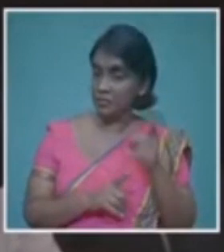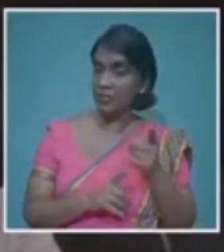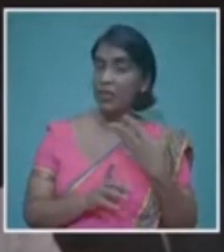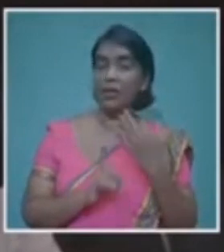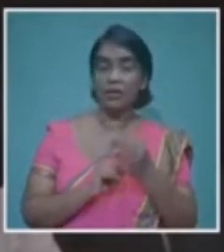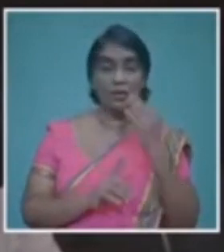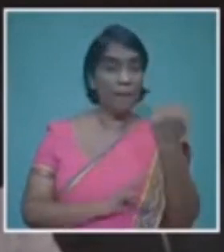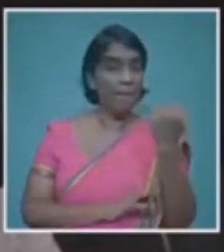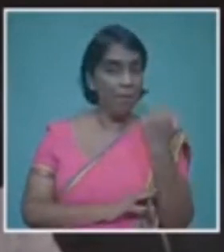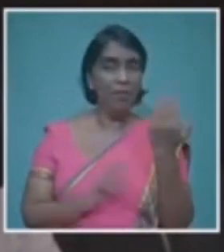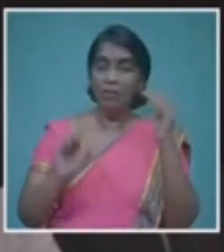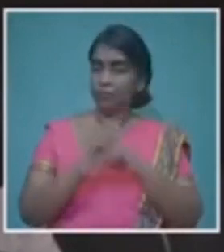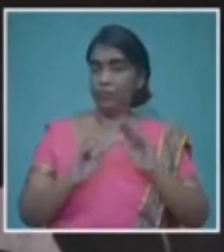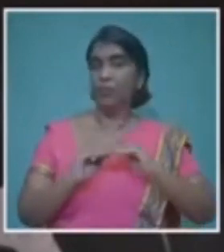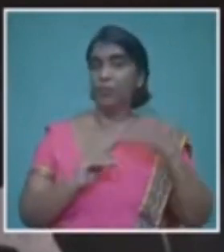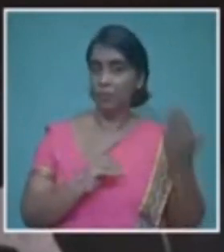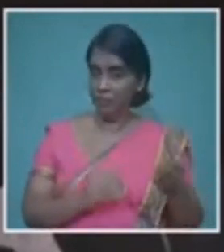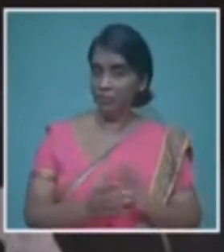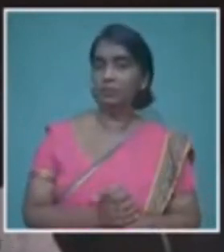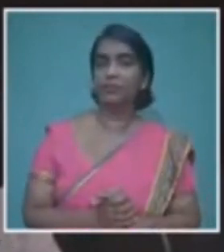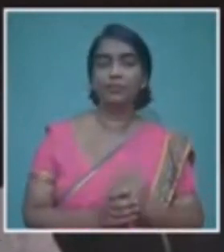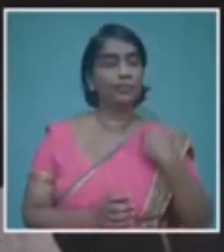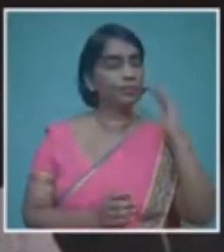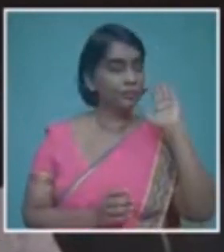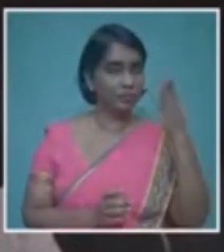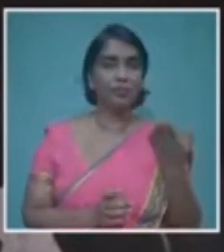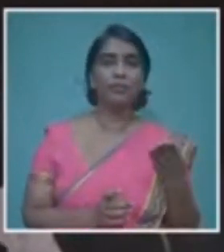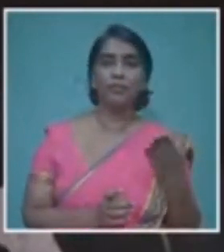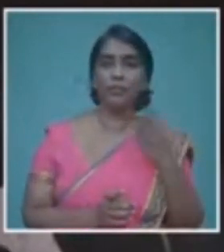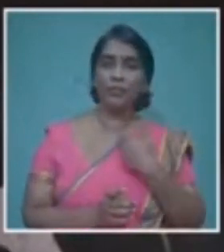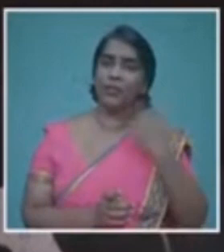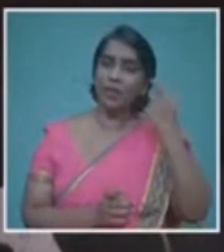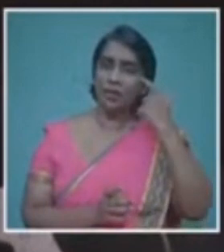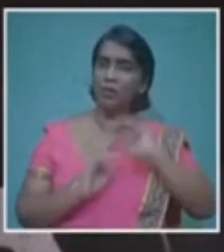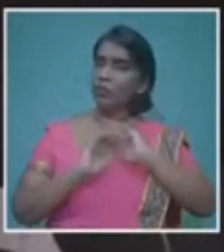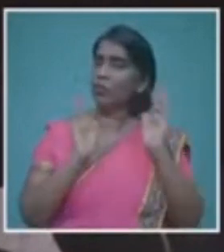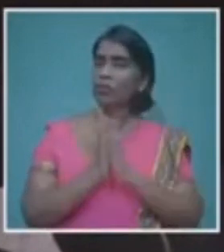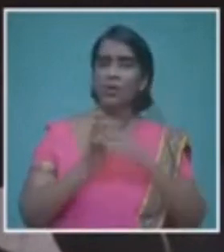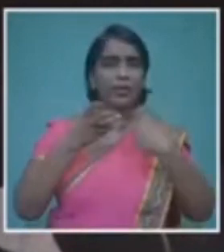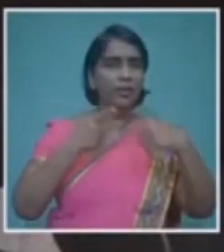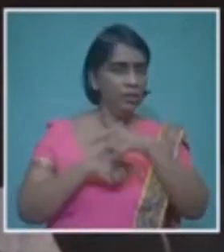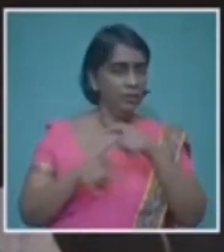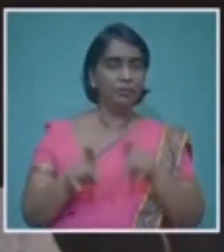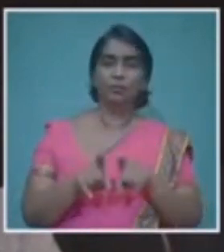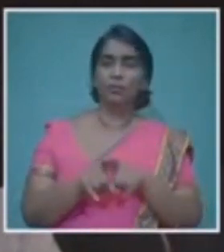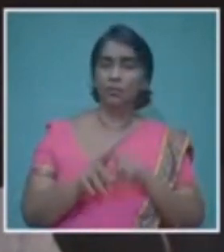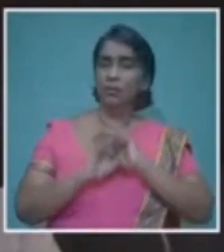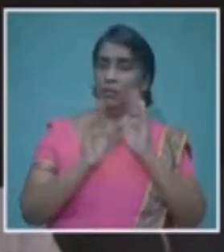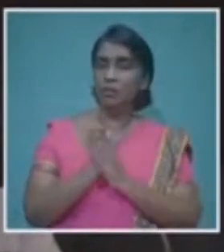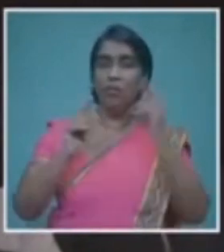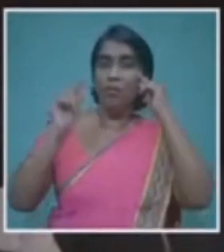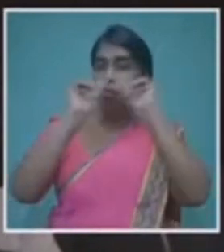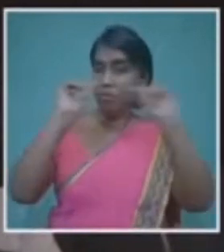विधायक जनाधिपति उनाई फास्से विशेषेम ओह महिता ने हेम शेस्त्रयाक पिली बांधवात हेम